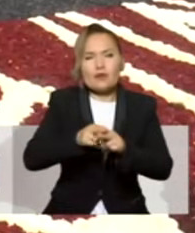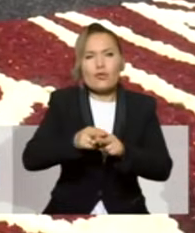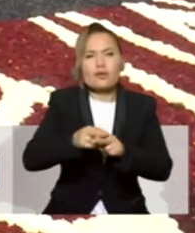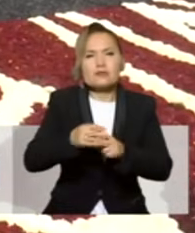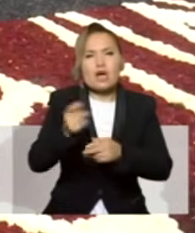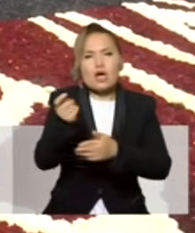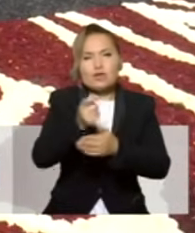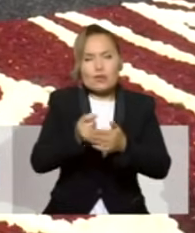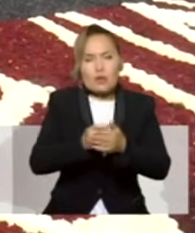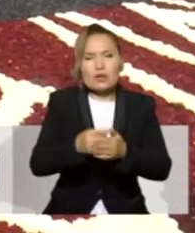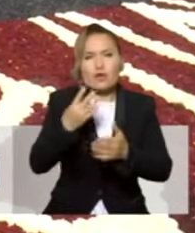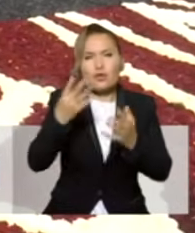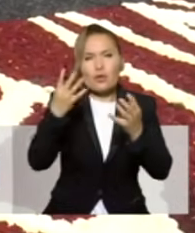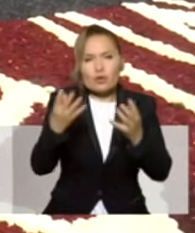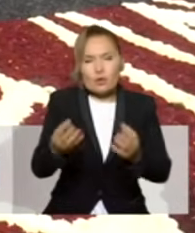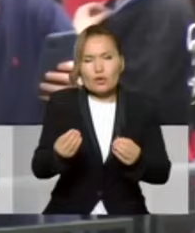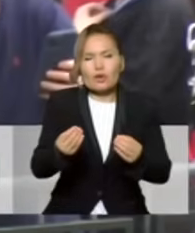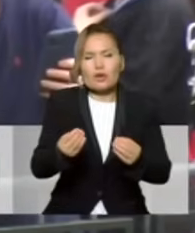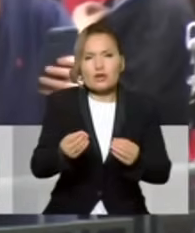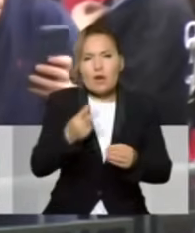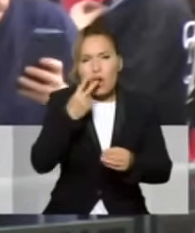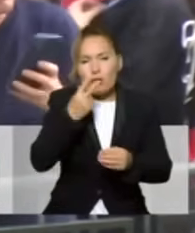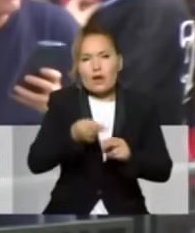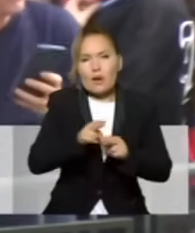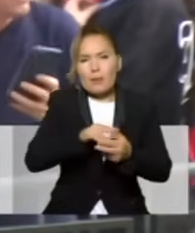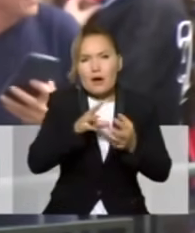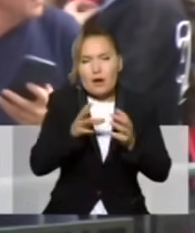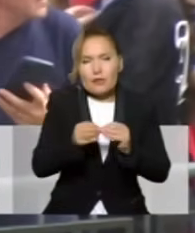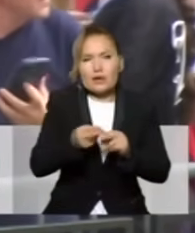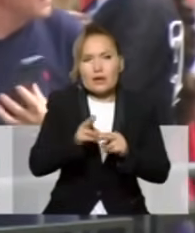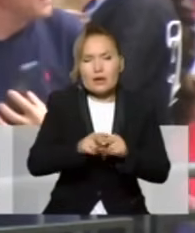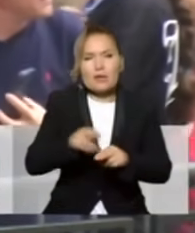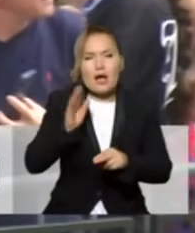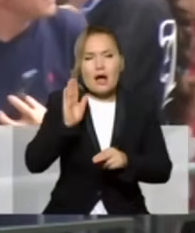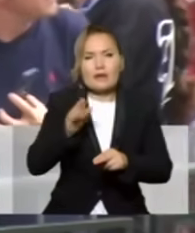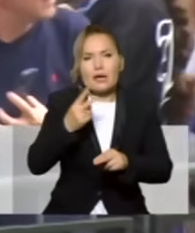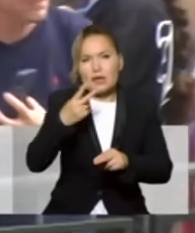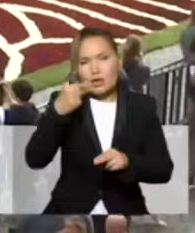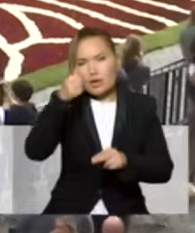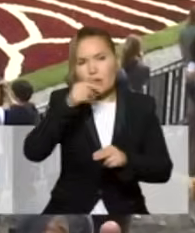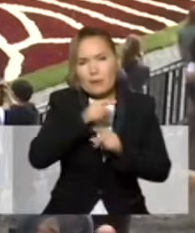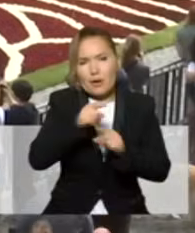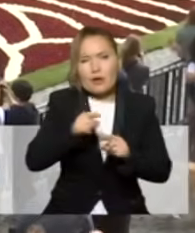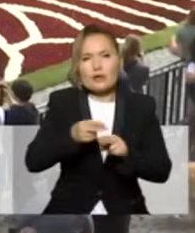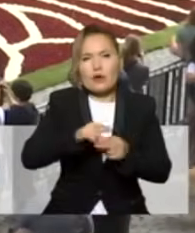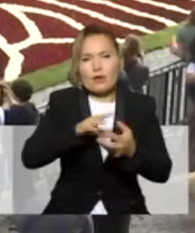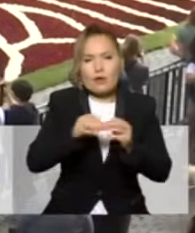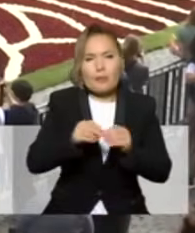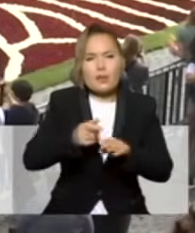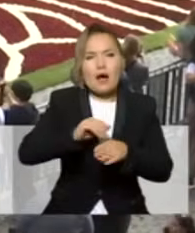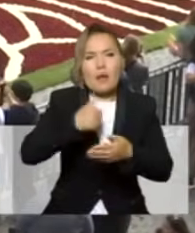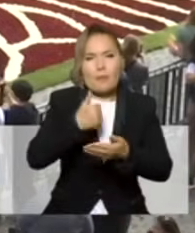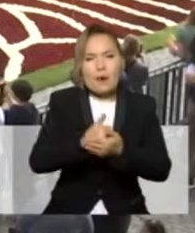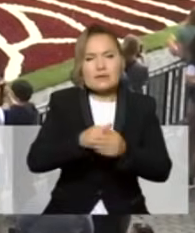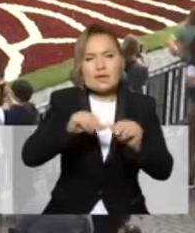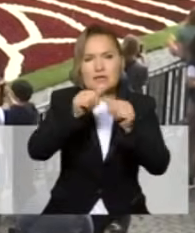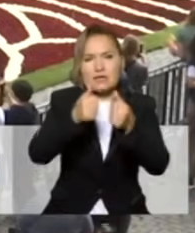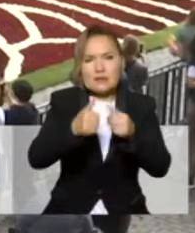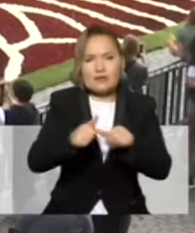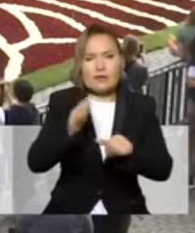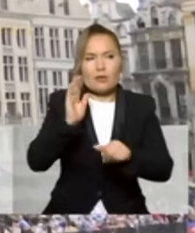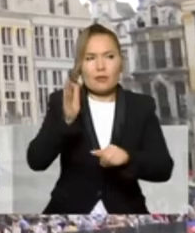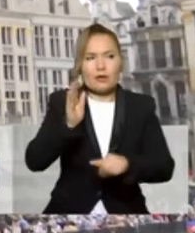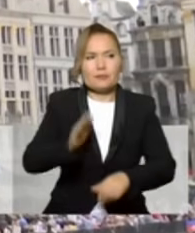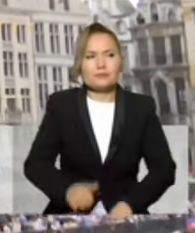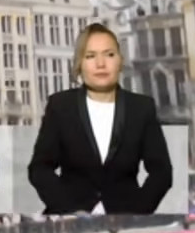тамашалайды. Онан соң суреті ашық хаттар мен күнтізбелерге басылып, алдағы 2 жылда Брюссельдің басты символы болады. Нұрсұлу Қасым,